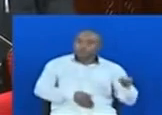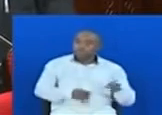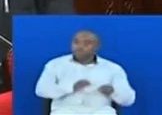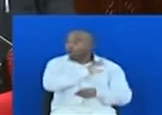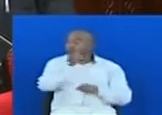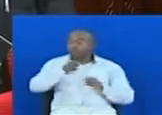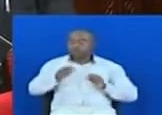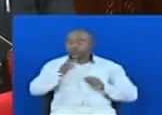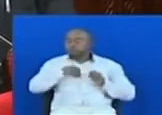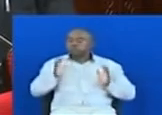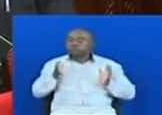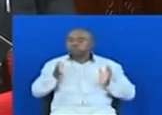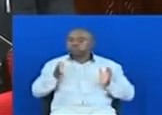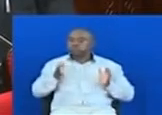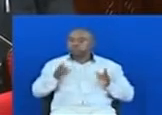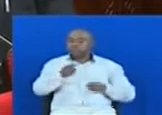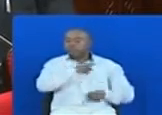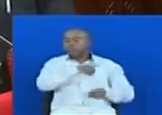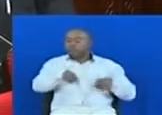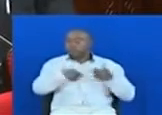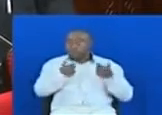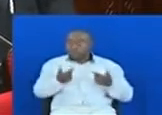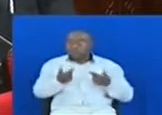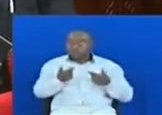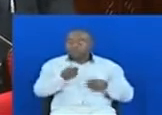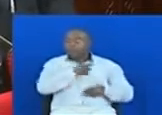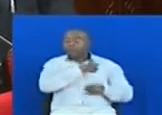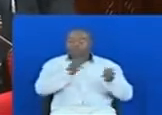tunatetemeka. Jasiri ni Magufuli pekee yake katika nchi hii.